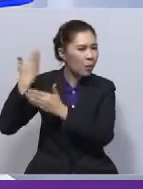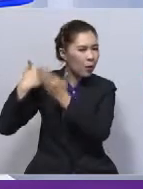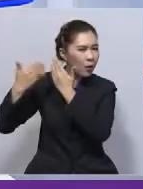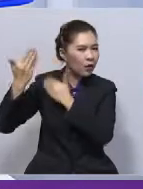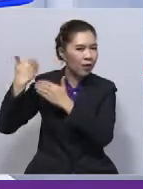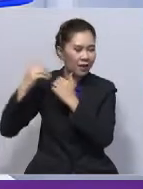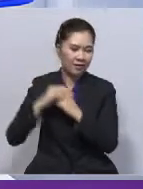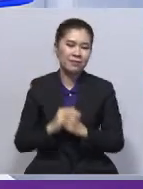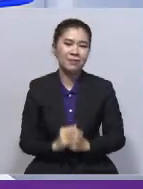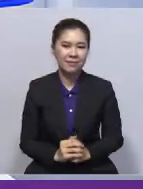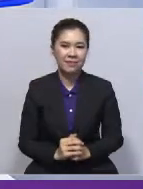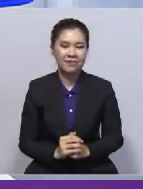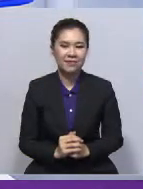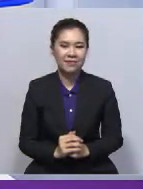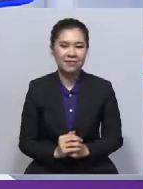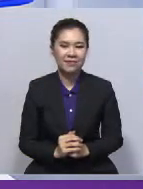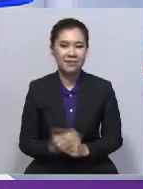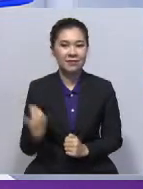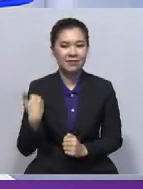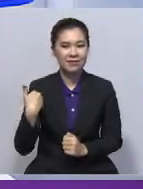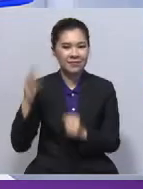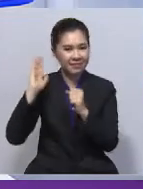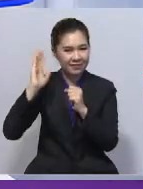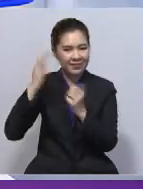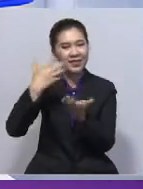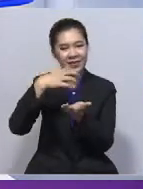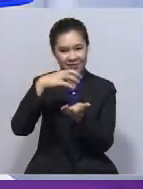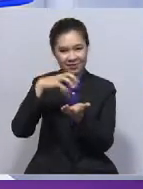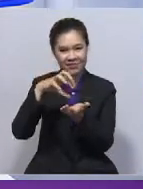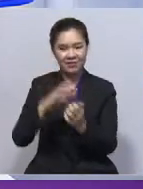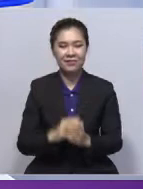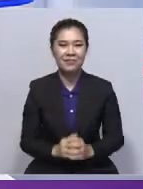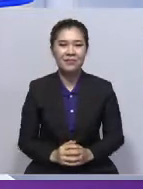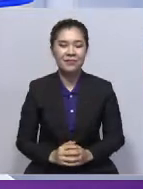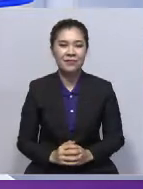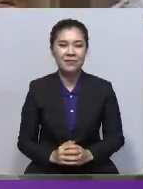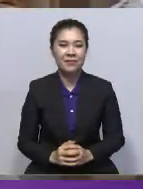แต่ต้นกรุงรัตนโกสินทร์โดยคุณพรพันษามากโฉมไปติดตามกันเลยครับ ค่ะ